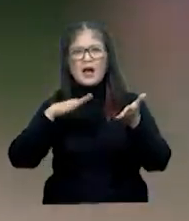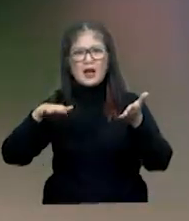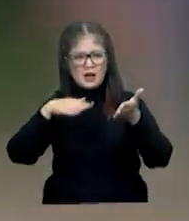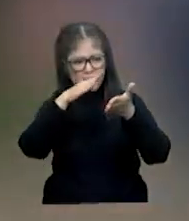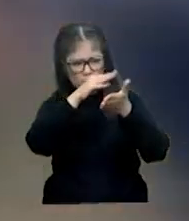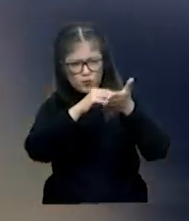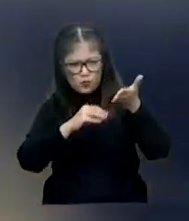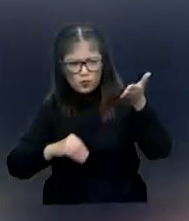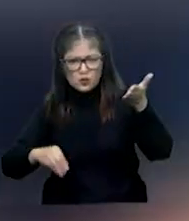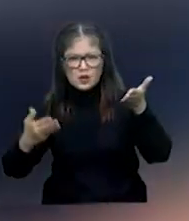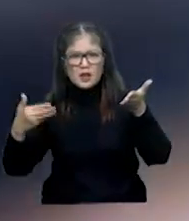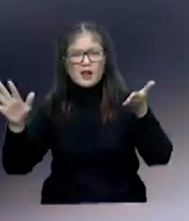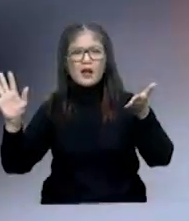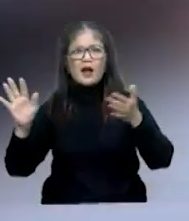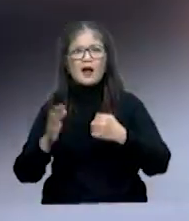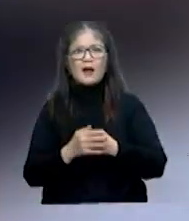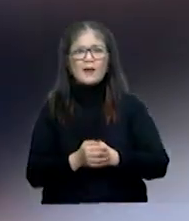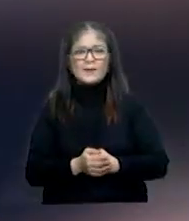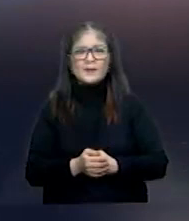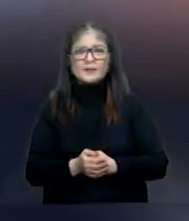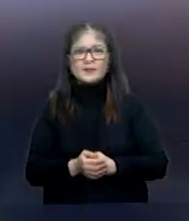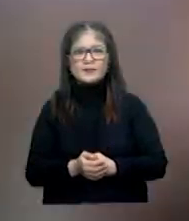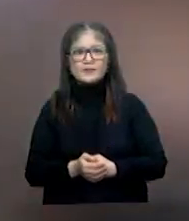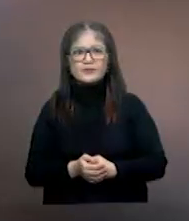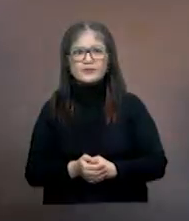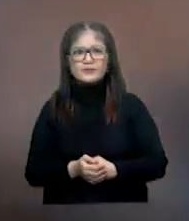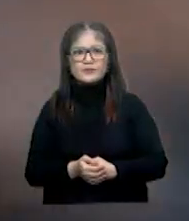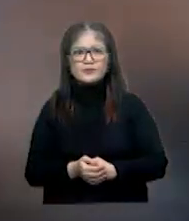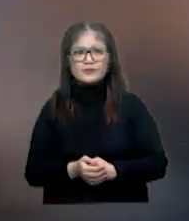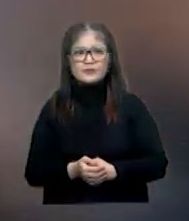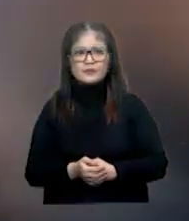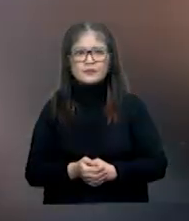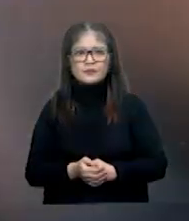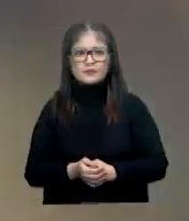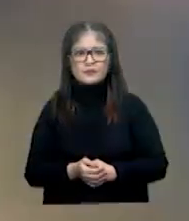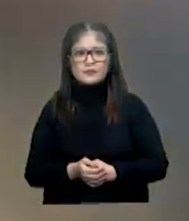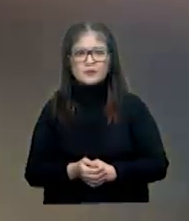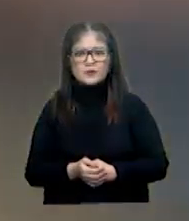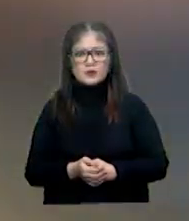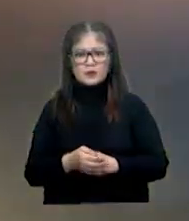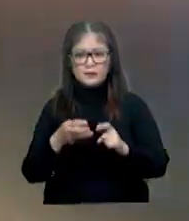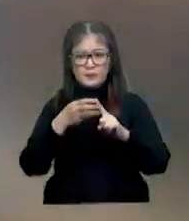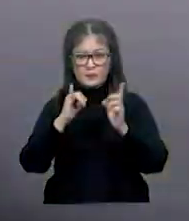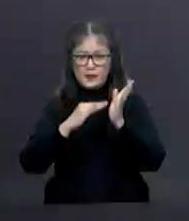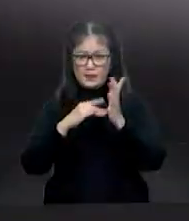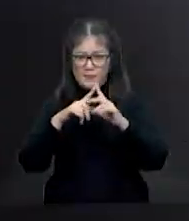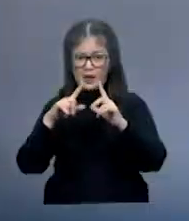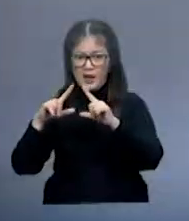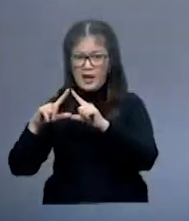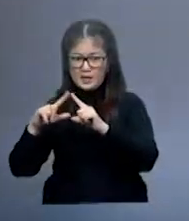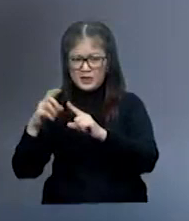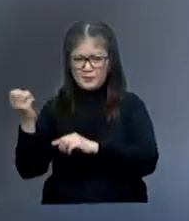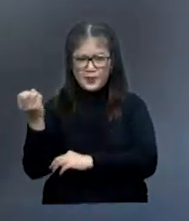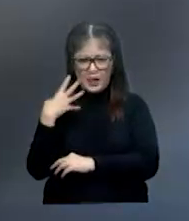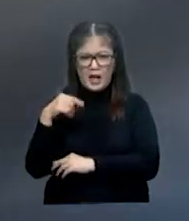ya. Iya, Bu. Makasih banyak, Pak. Ya, kalau gitu, Pak. Supaya adil. Bima Arya mengaku menerima 300 aduan berbagai macam